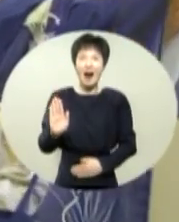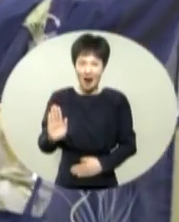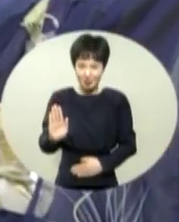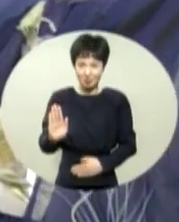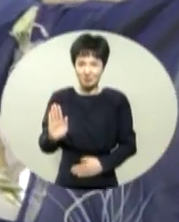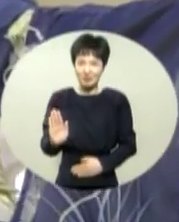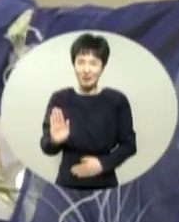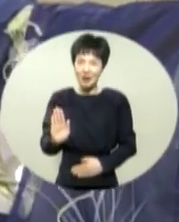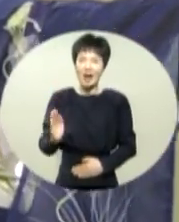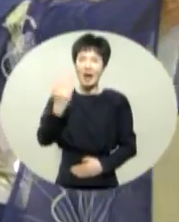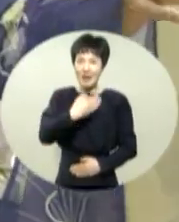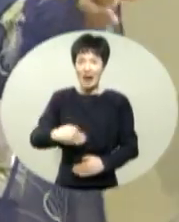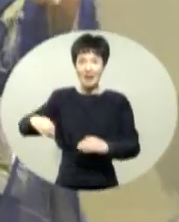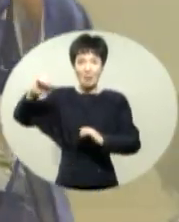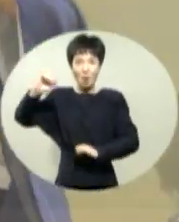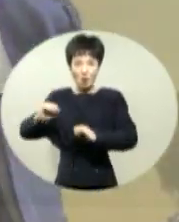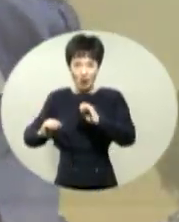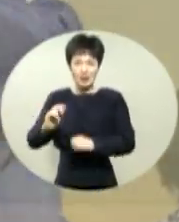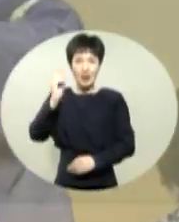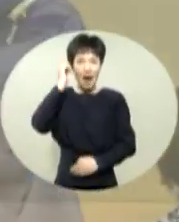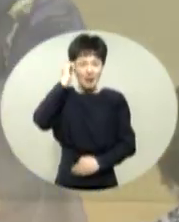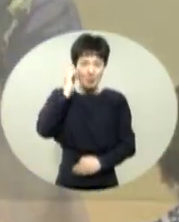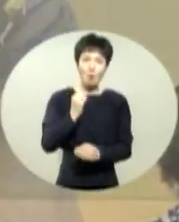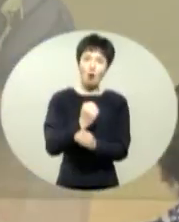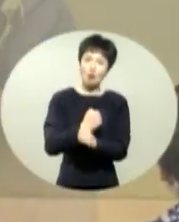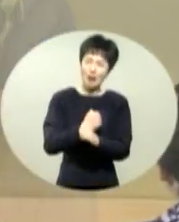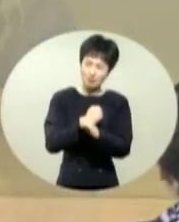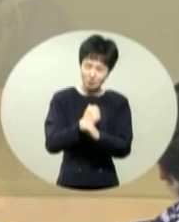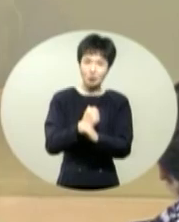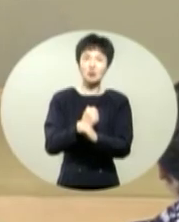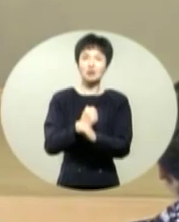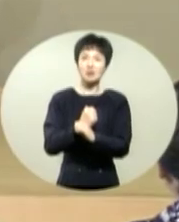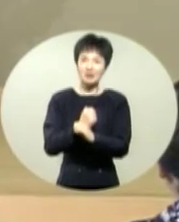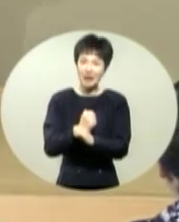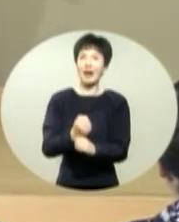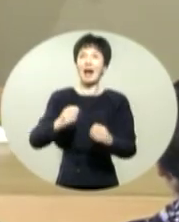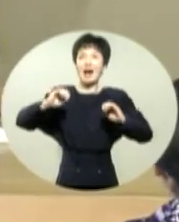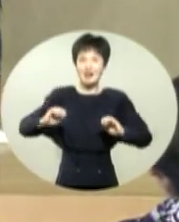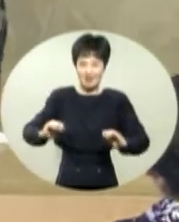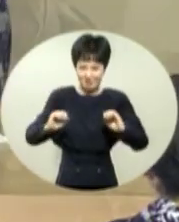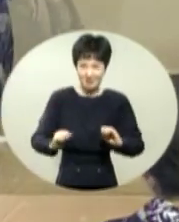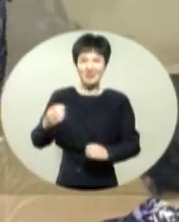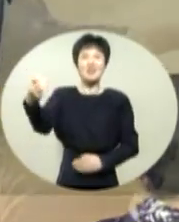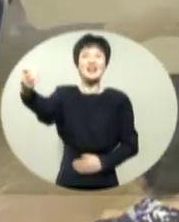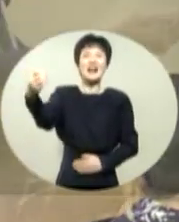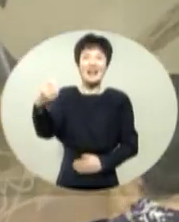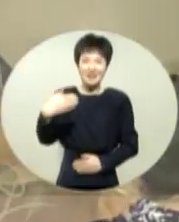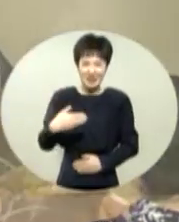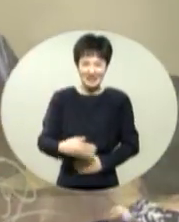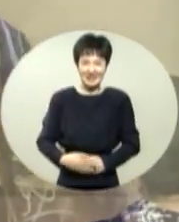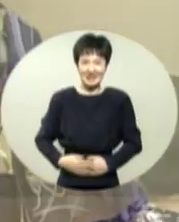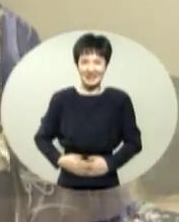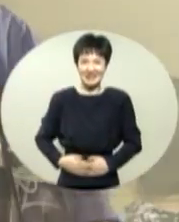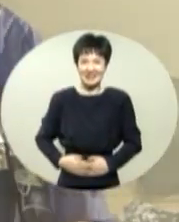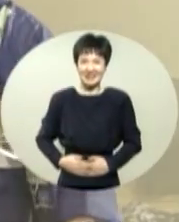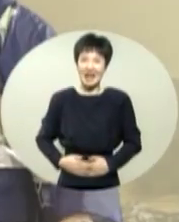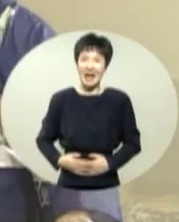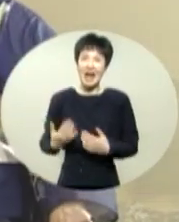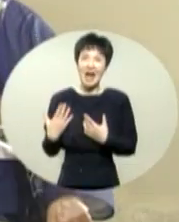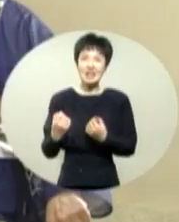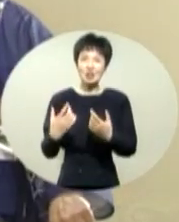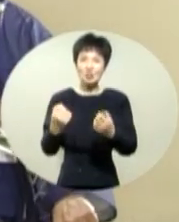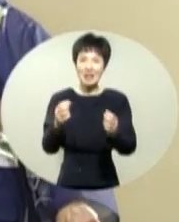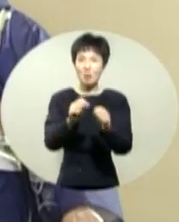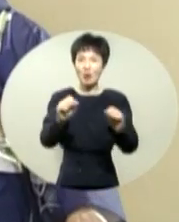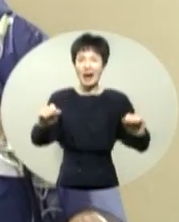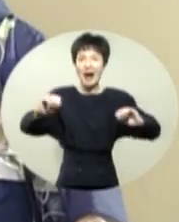を動かすし、振り付けで頭も使うしね。小川さんはそう語ります。いつまでも長